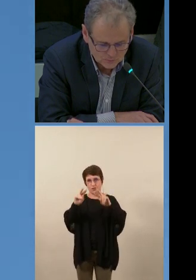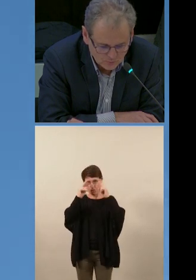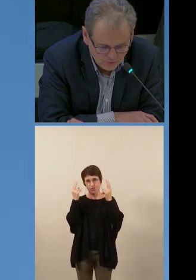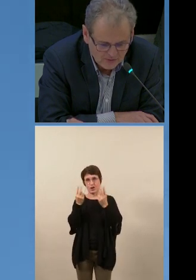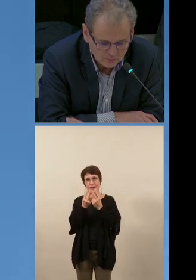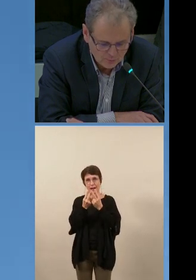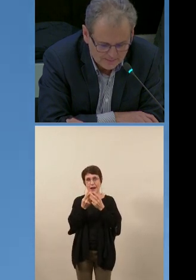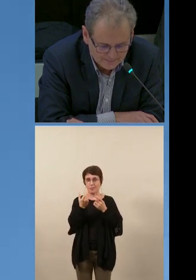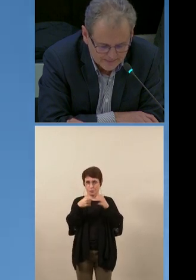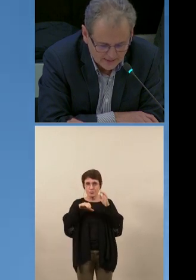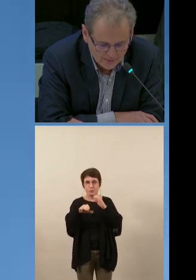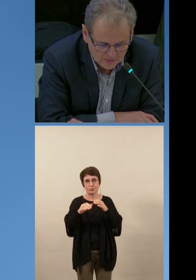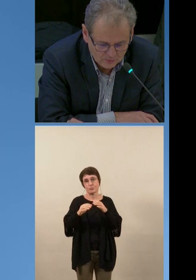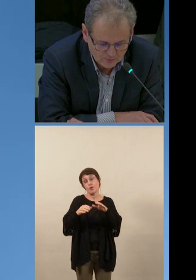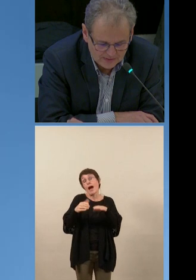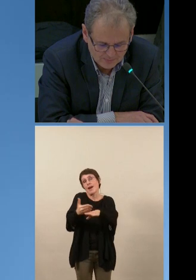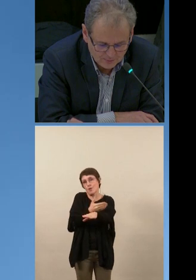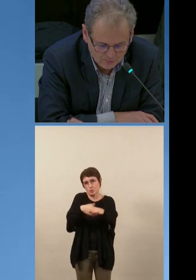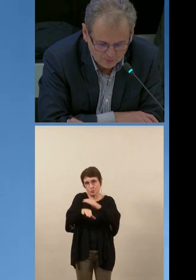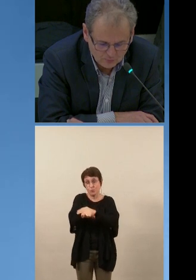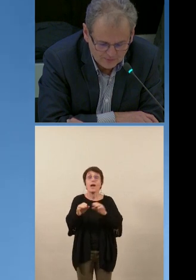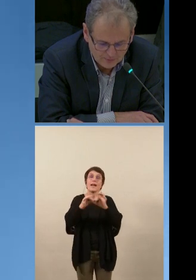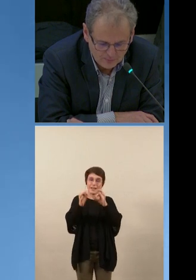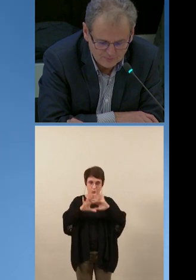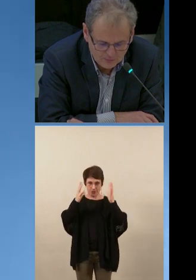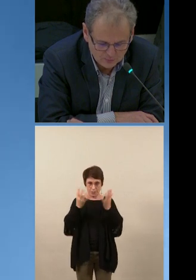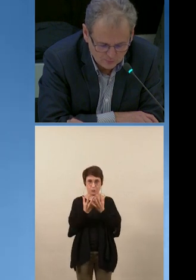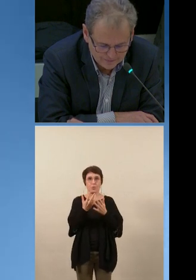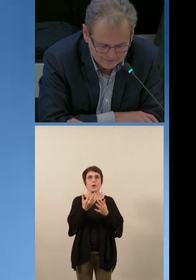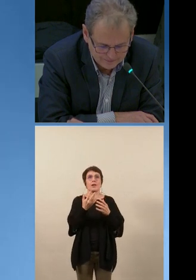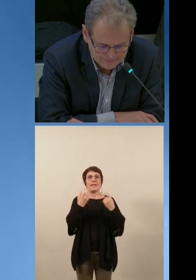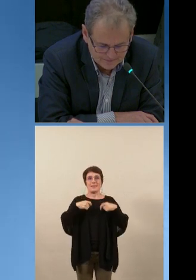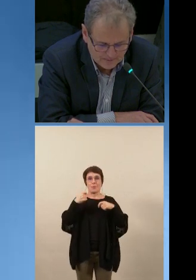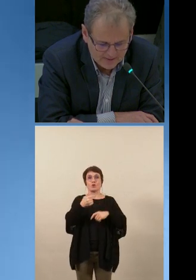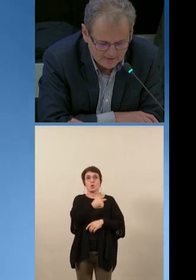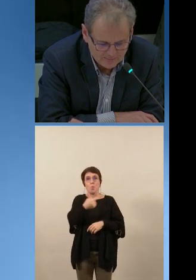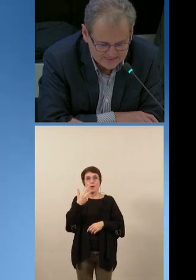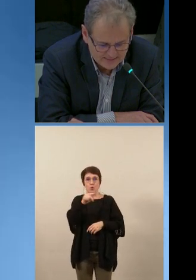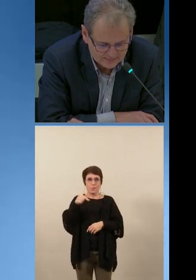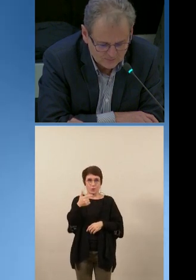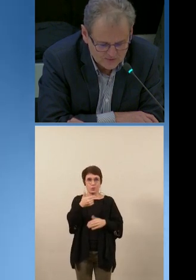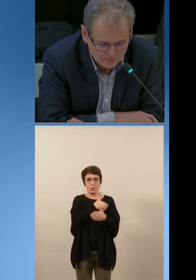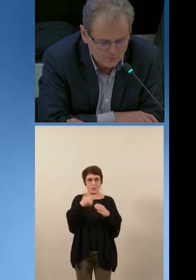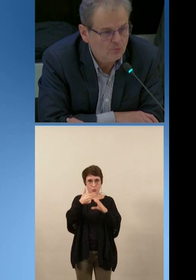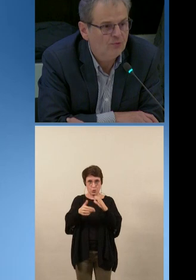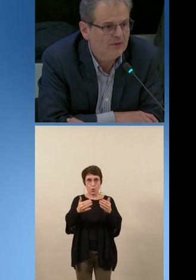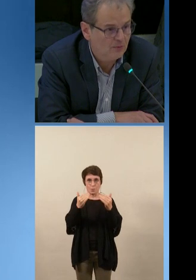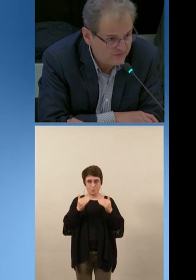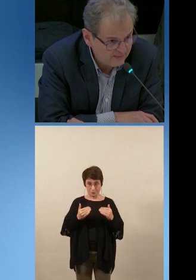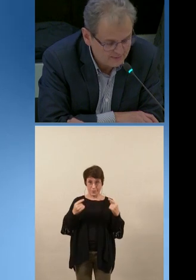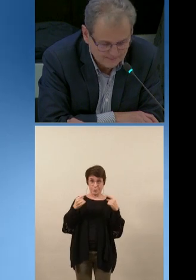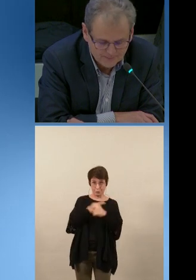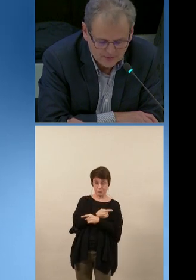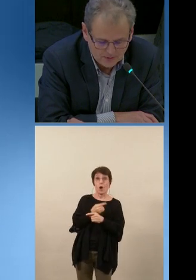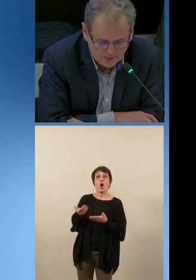donc ceci conduit à une réduction des dépenses de 3,2 million d'euros parallèlement à ça nous avons une hausse des